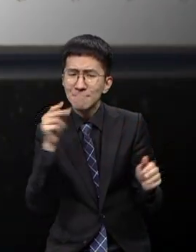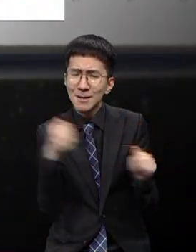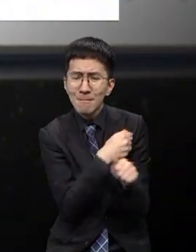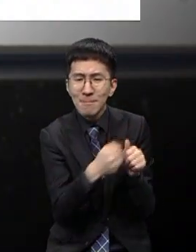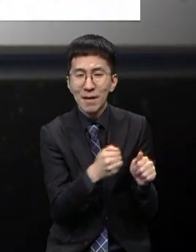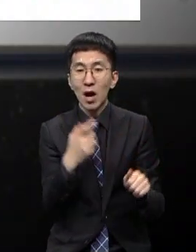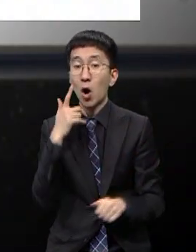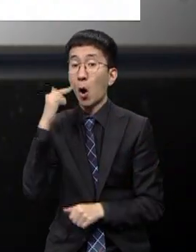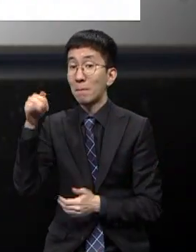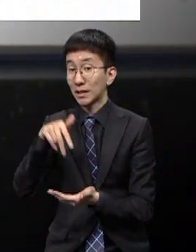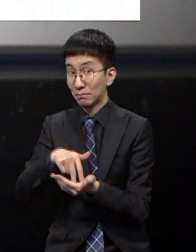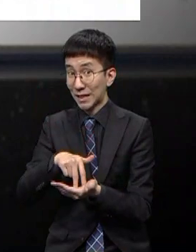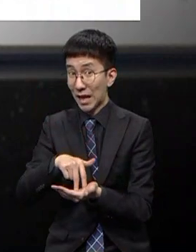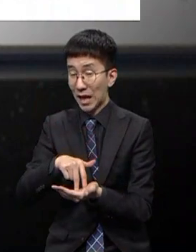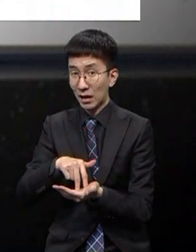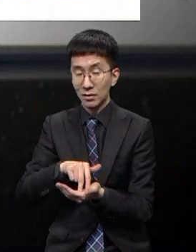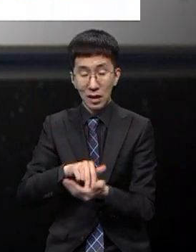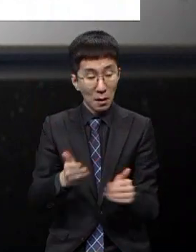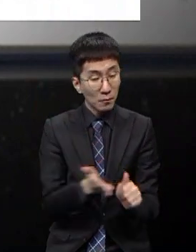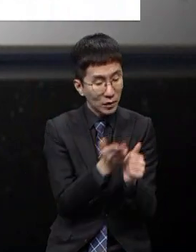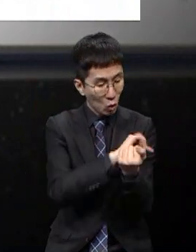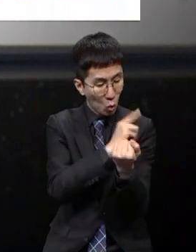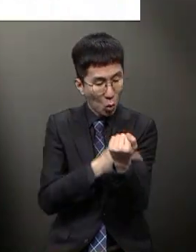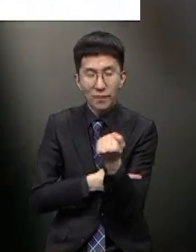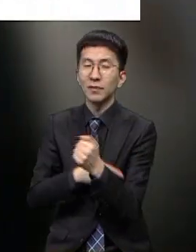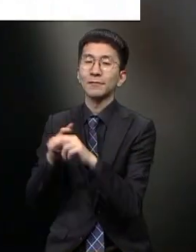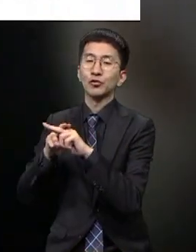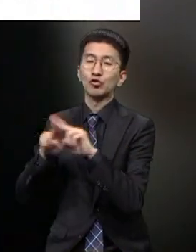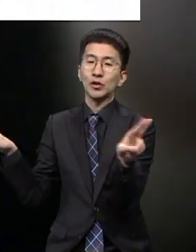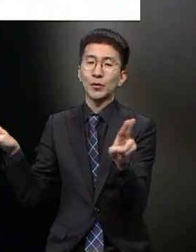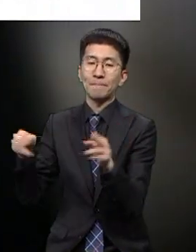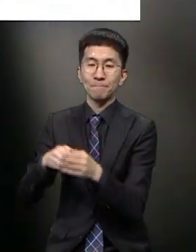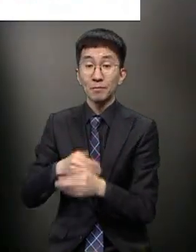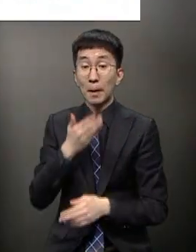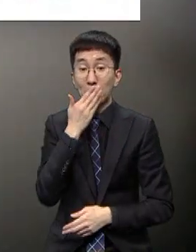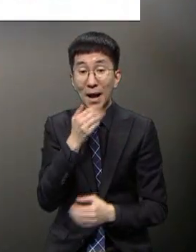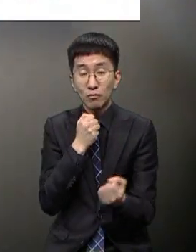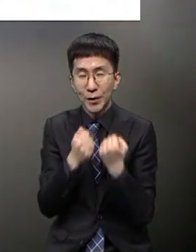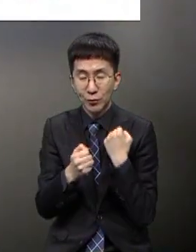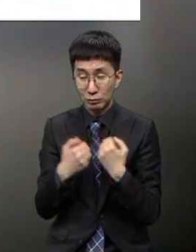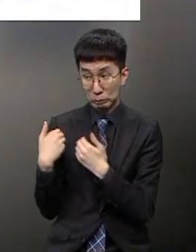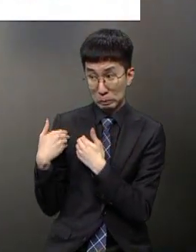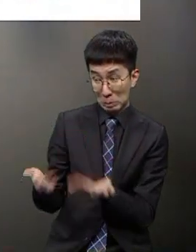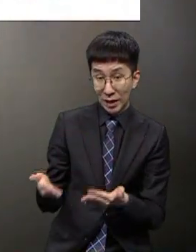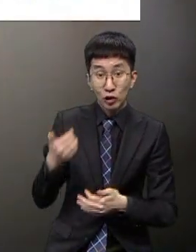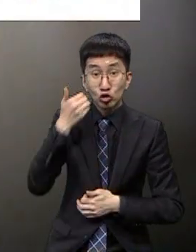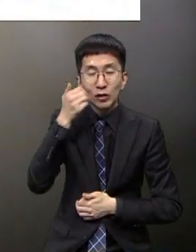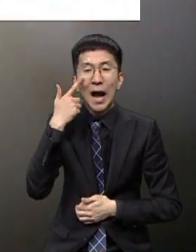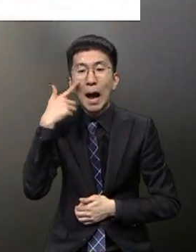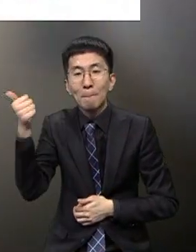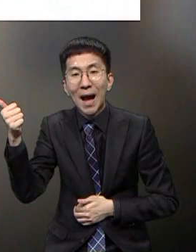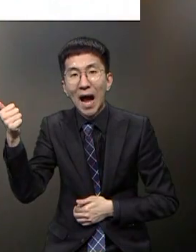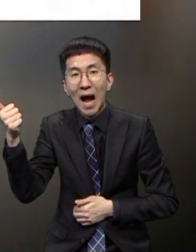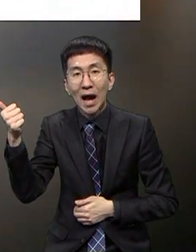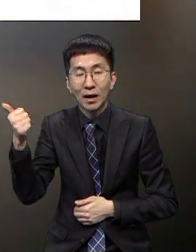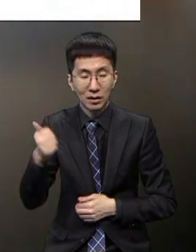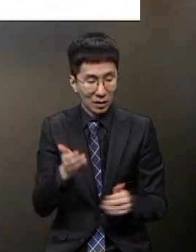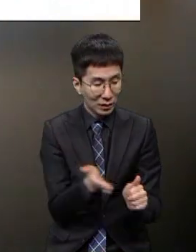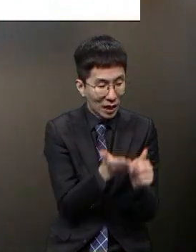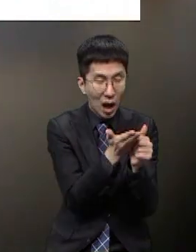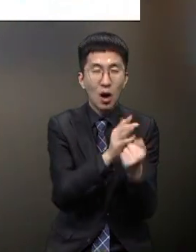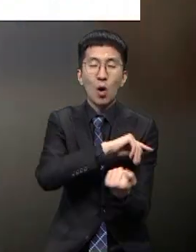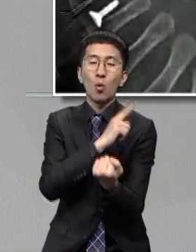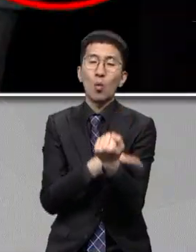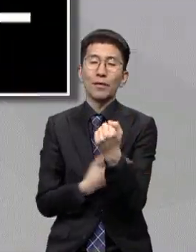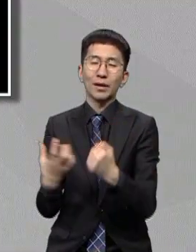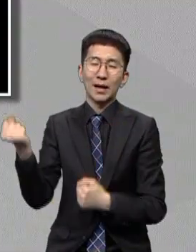어머니는 친권을 박탈할 수 있습니다. 하지만 방임 혐의로 수사를 받고 있는 아버지의 경우 친권을 유지할 가능성이